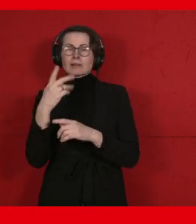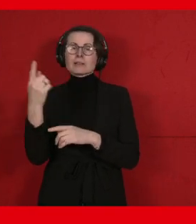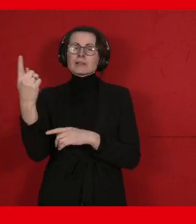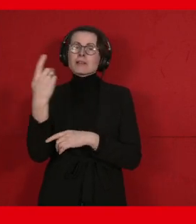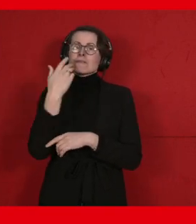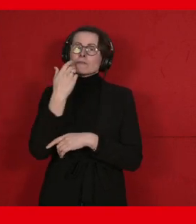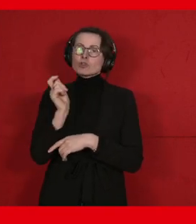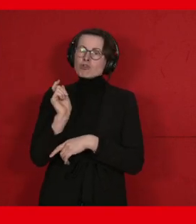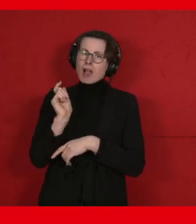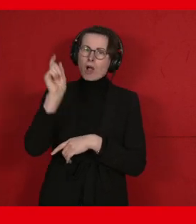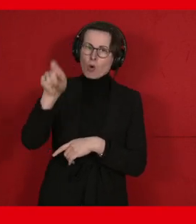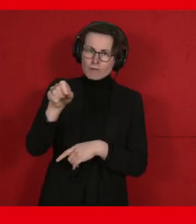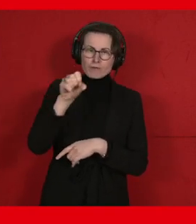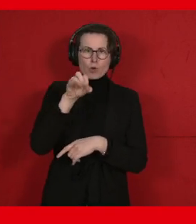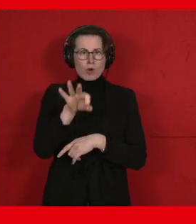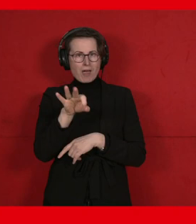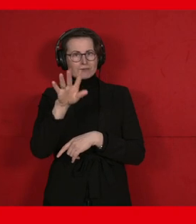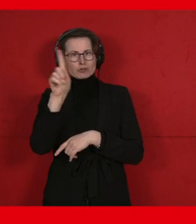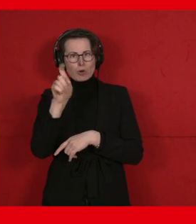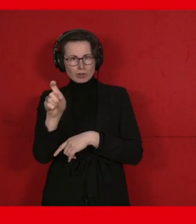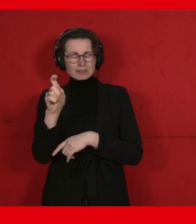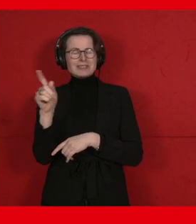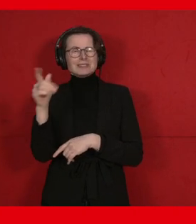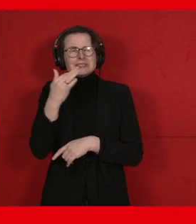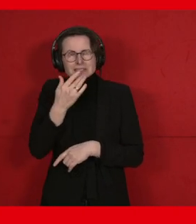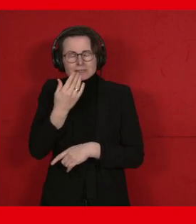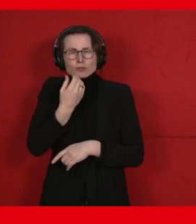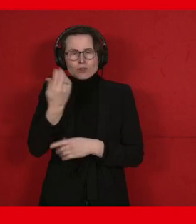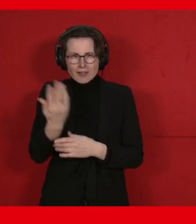Sie sich von Olaf Scholz am dringendsten?